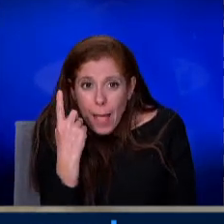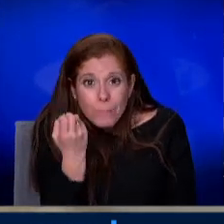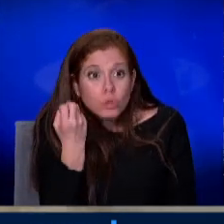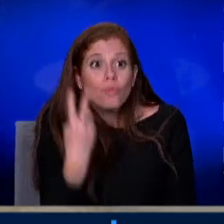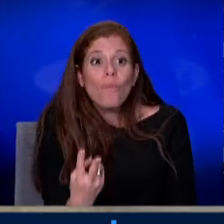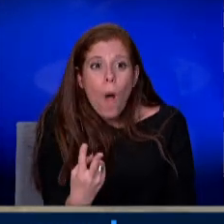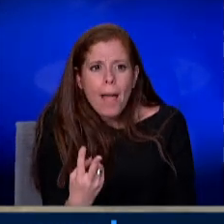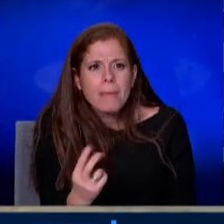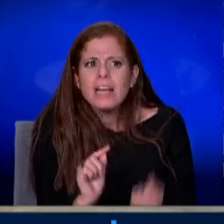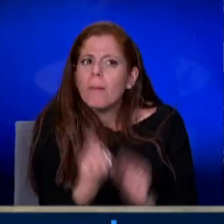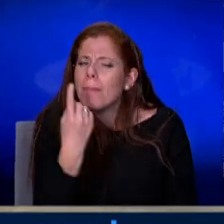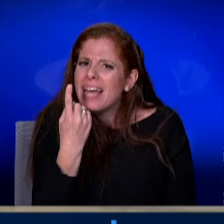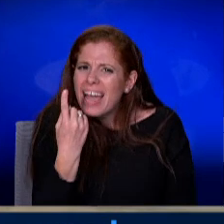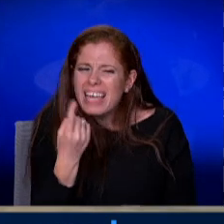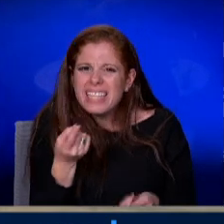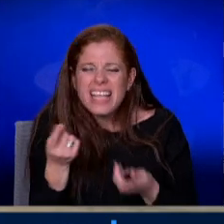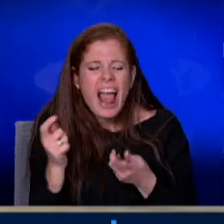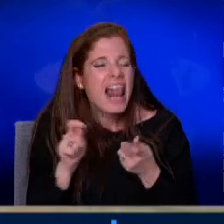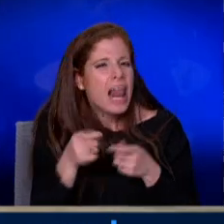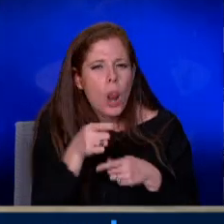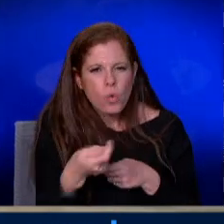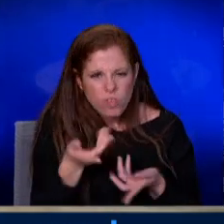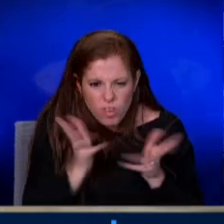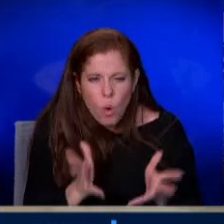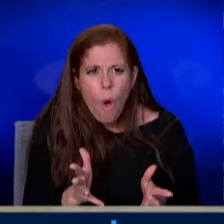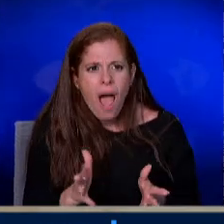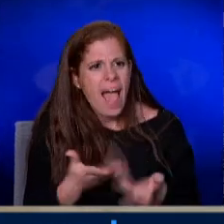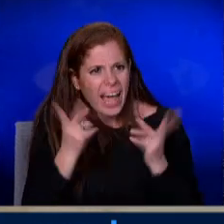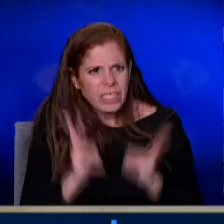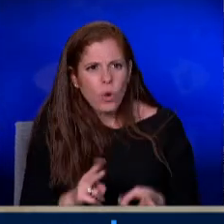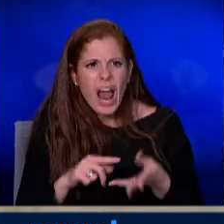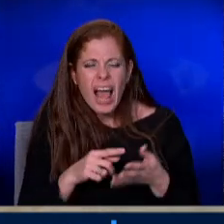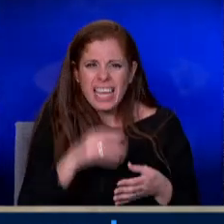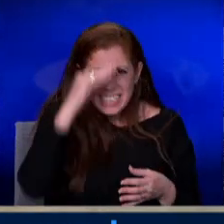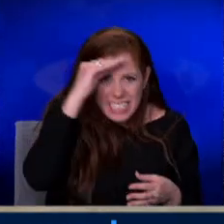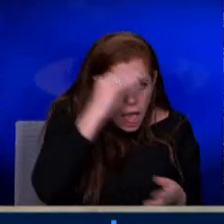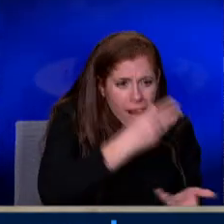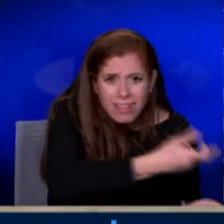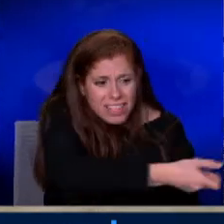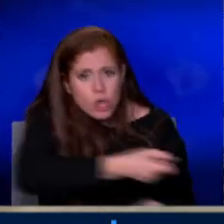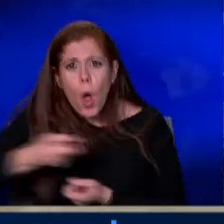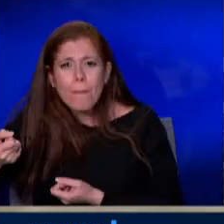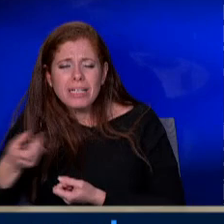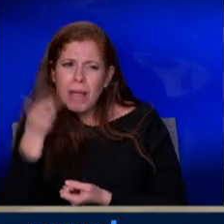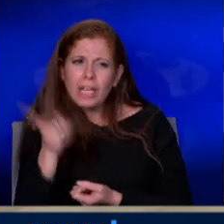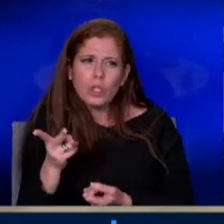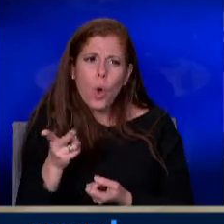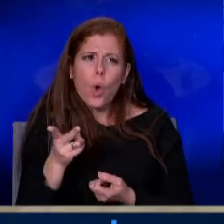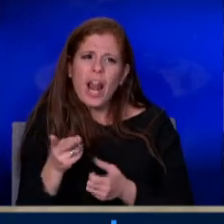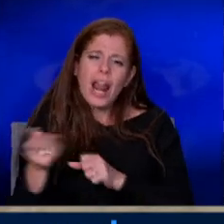שבועיים כמה מקרי התעללות, איזה רוע מכוון. איך את יכולה לגרור ילד ברצפה? איך את יכולה לסגור עליו את